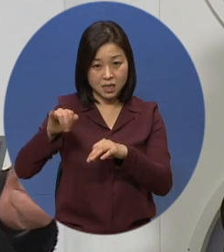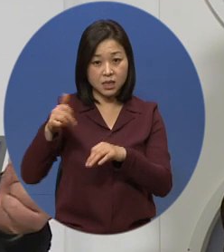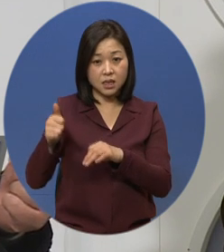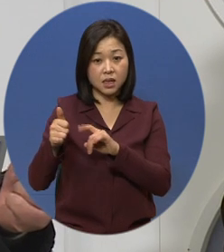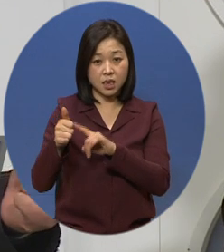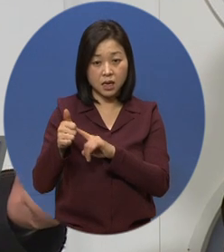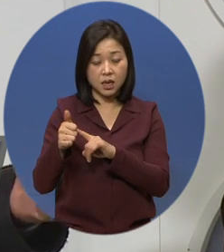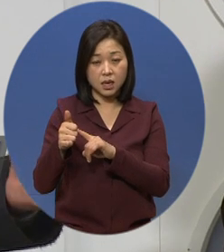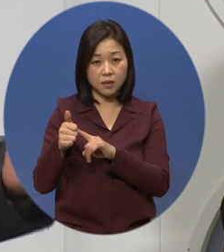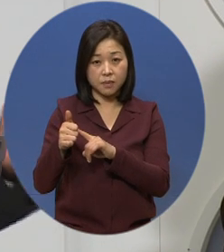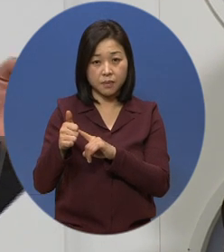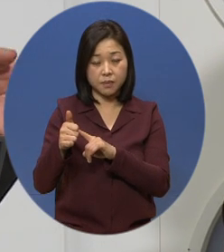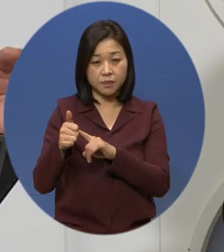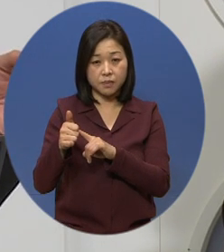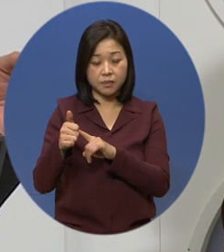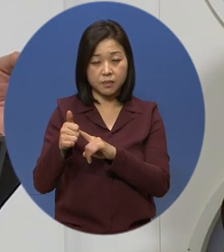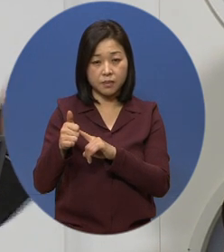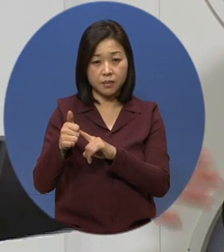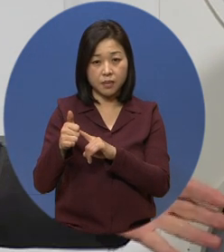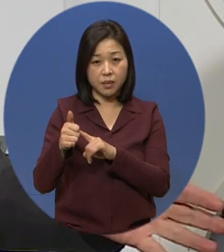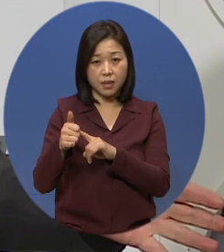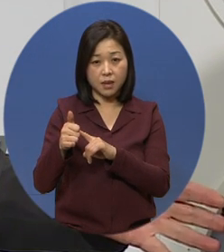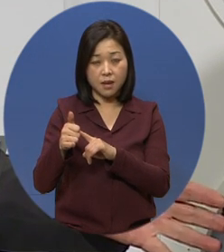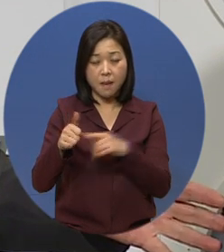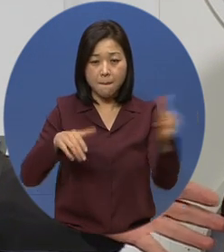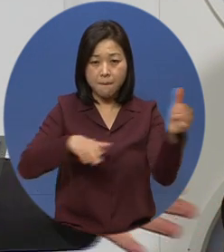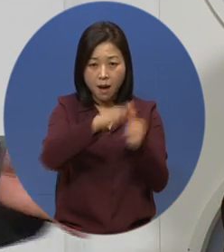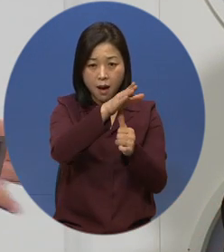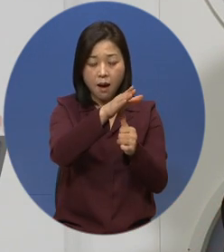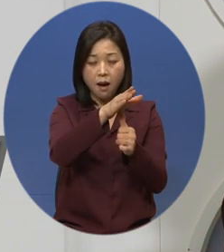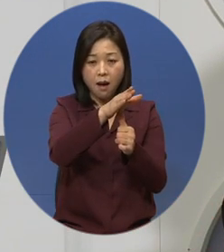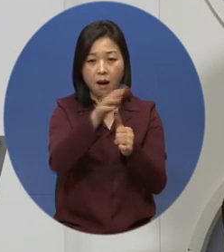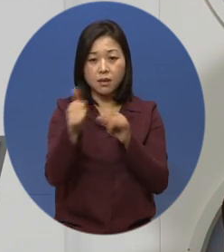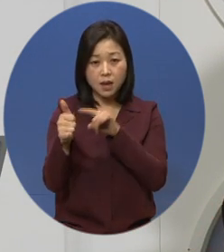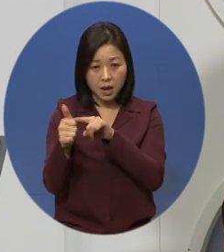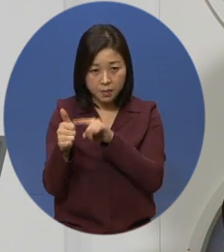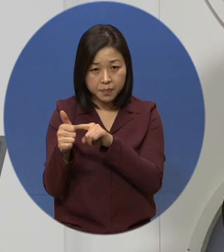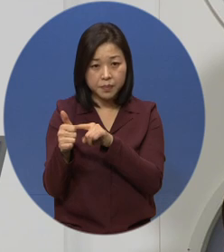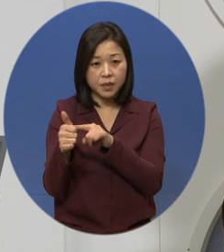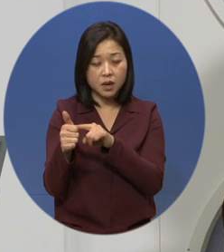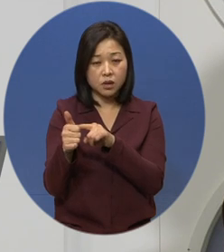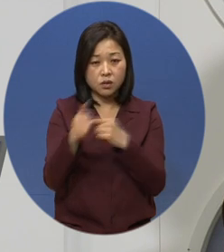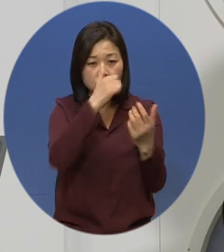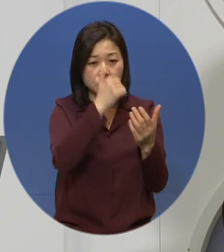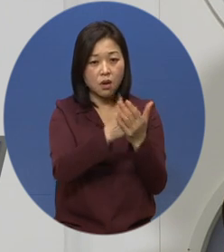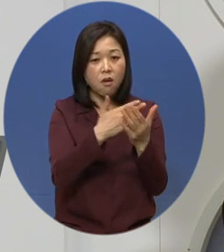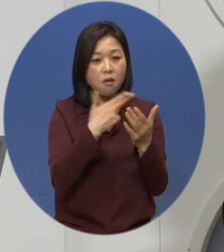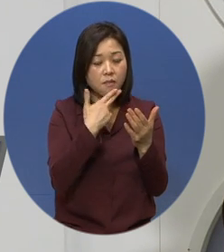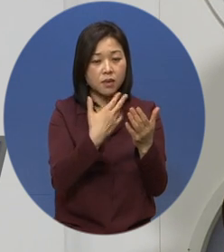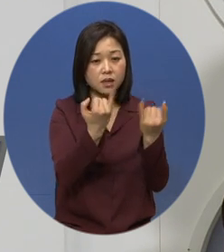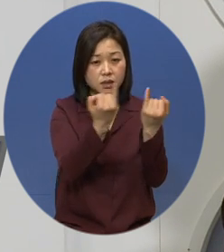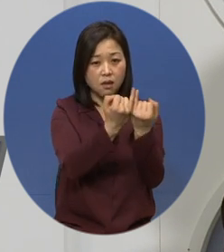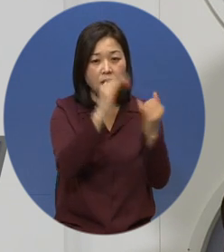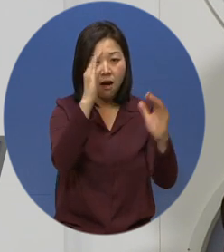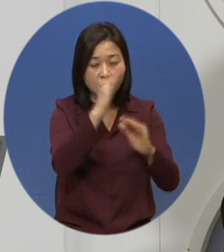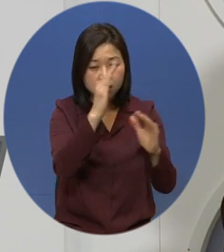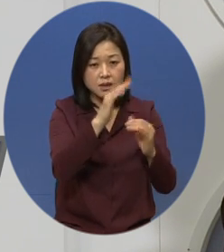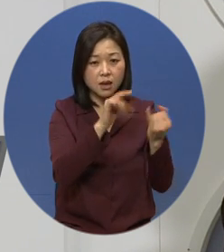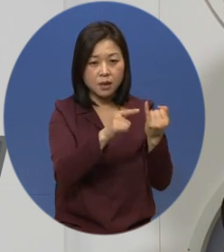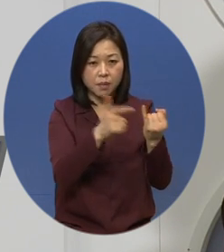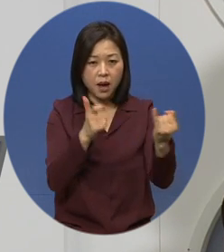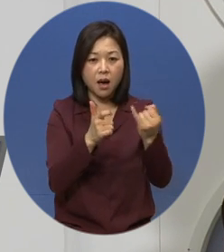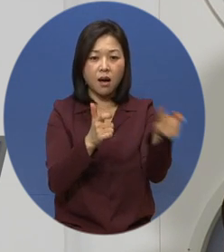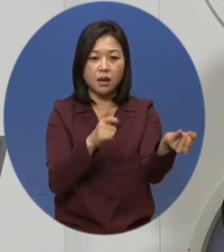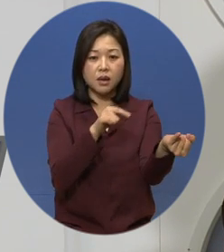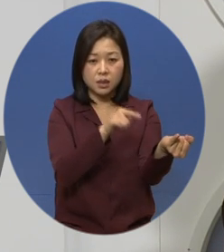아 어 가해자가 돼서 어 죄없는 소녀 여학생을 4